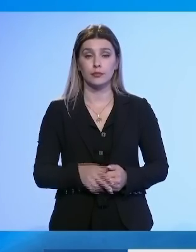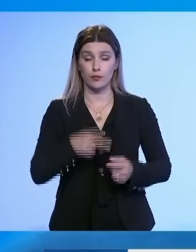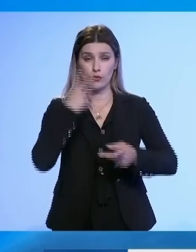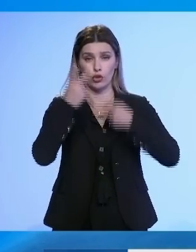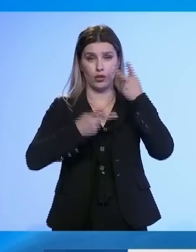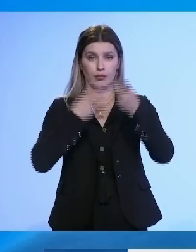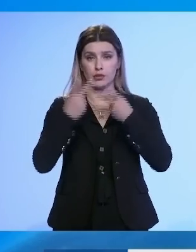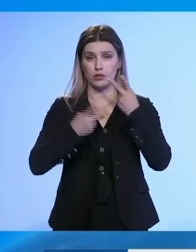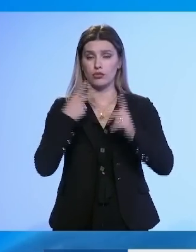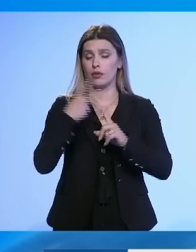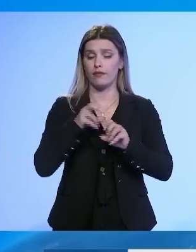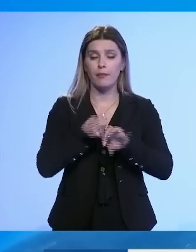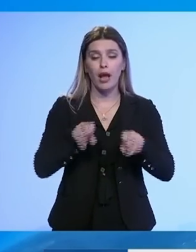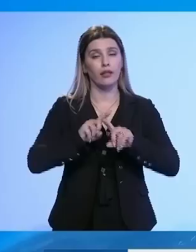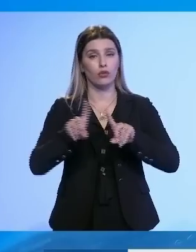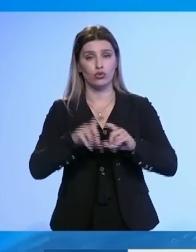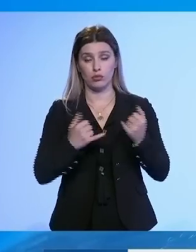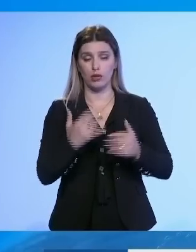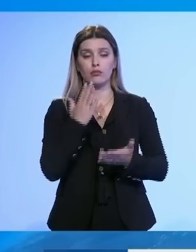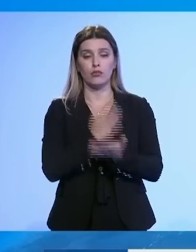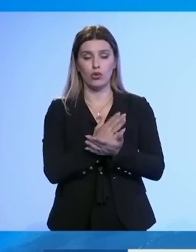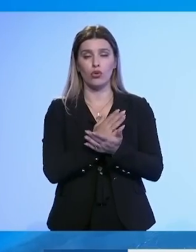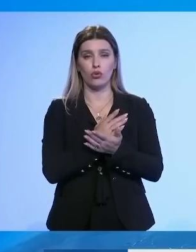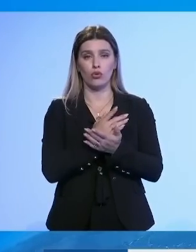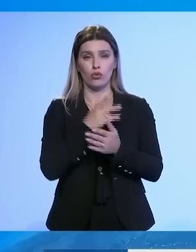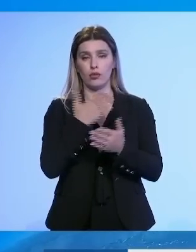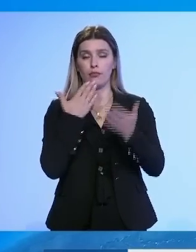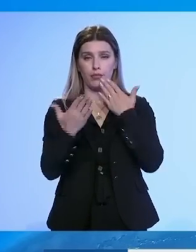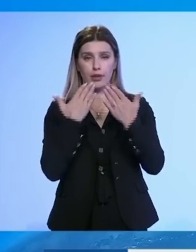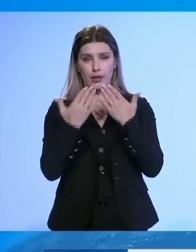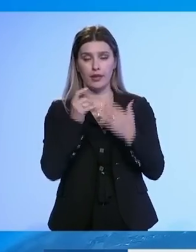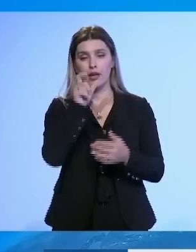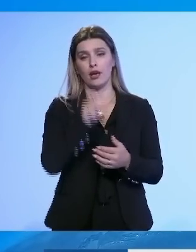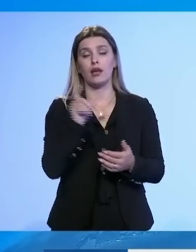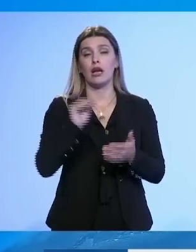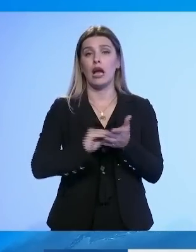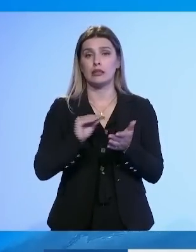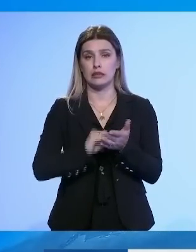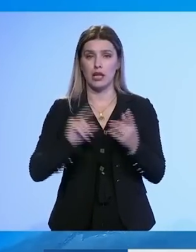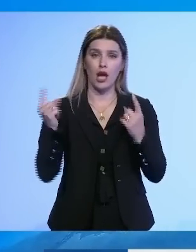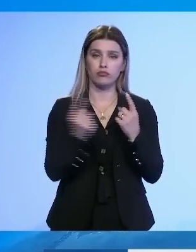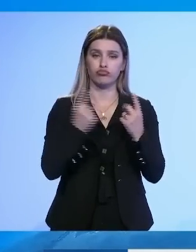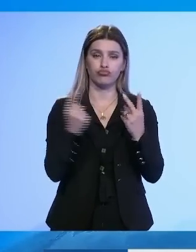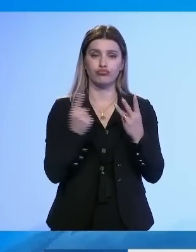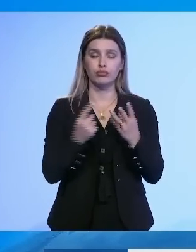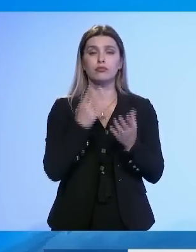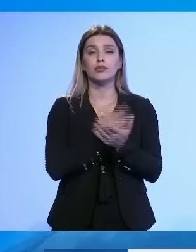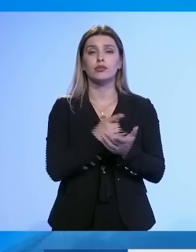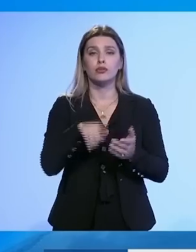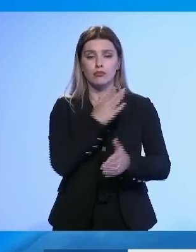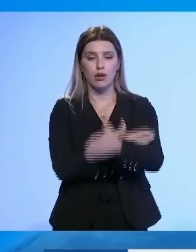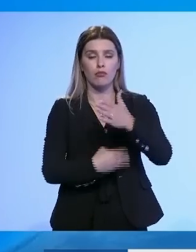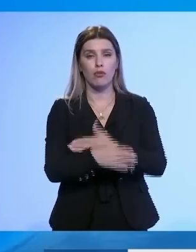Komisioni për Media e Kuvendit të Kosovës ka mbajtur seancë dëgjimore me gazetarët e lënduar gjatë raportimit nga Veriu i Kosovës. Ata